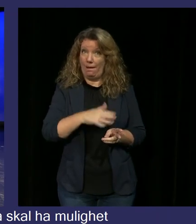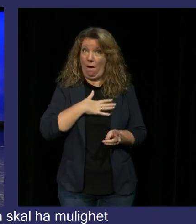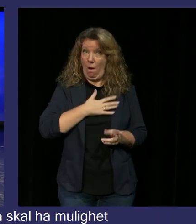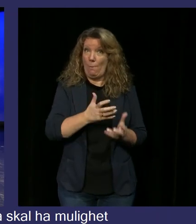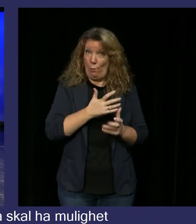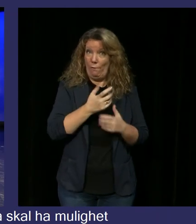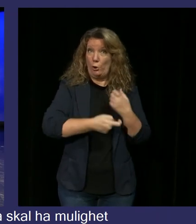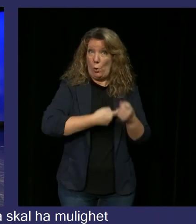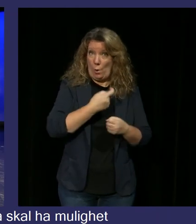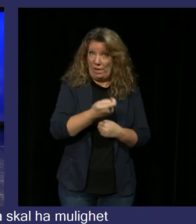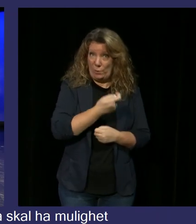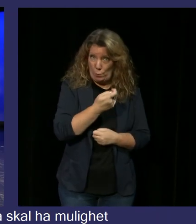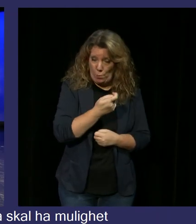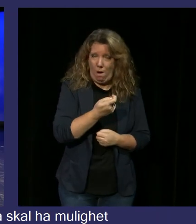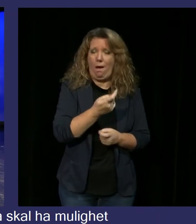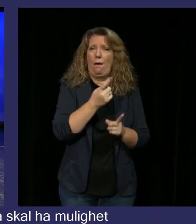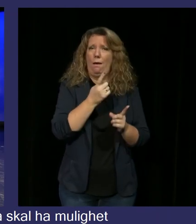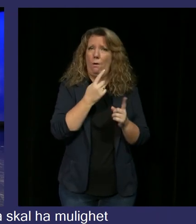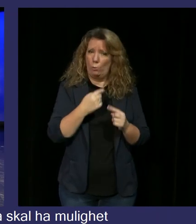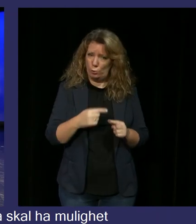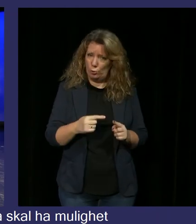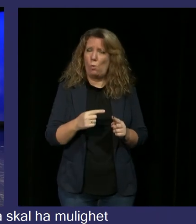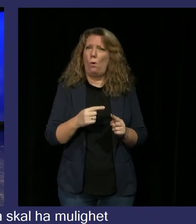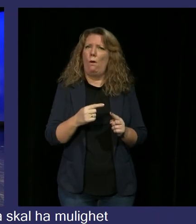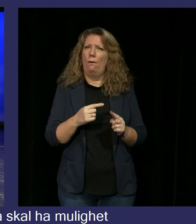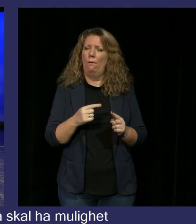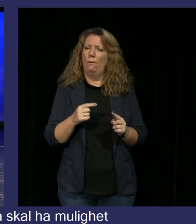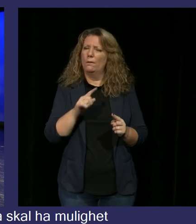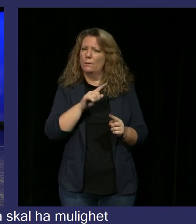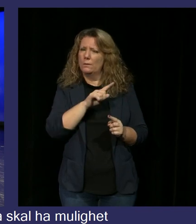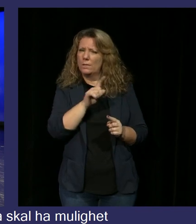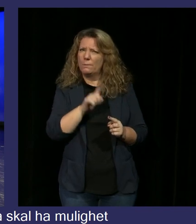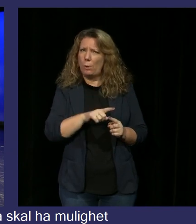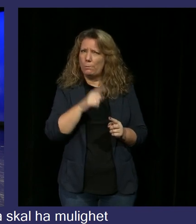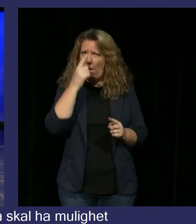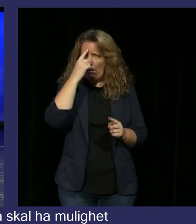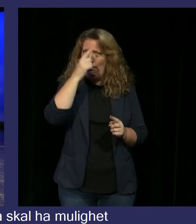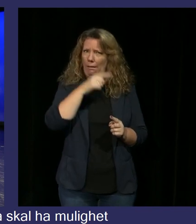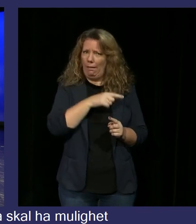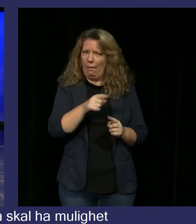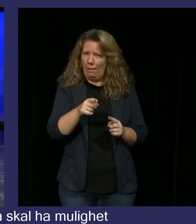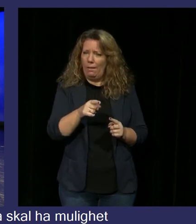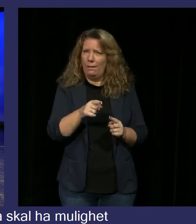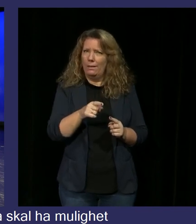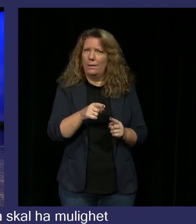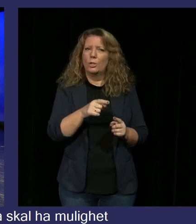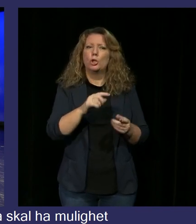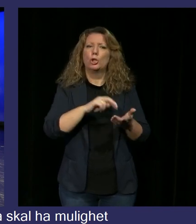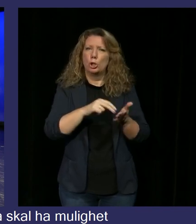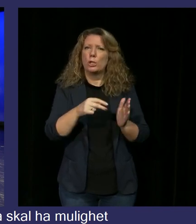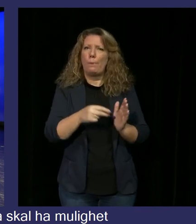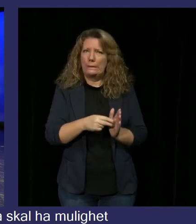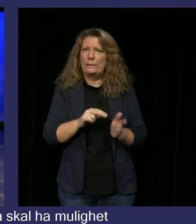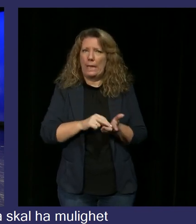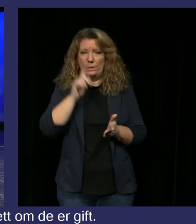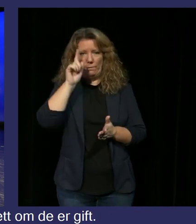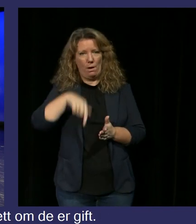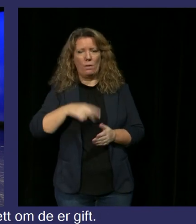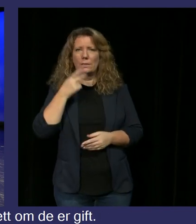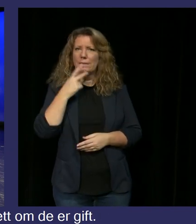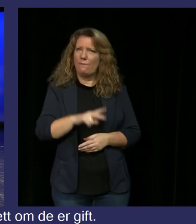så systematisere spørsmål som du da skal ha muligheten til å kunne svare på der og da. Altså ja og